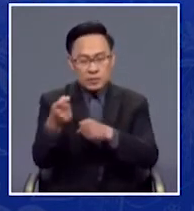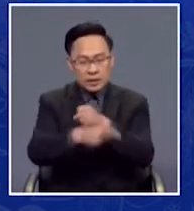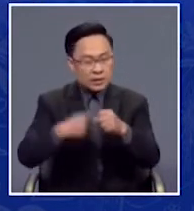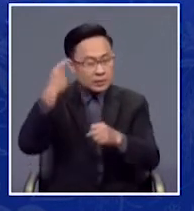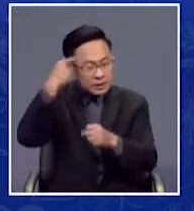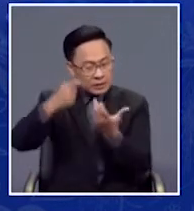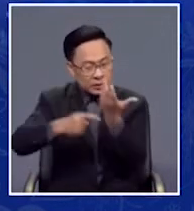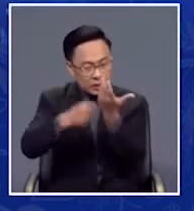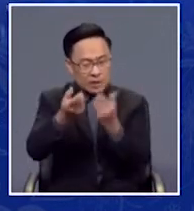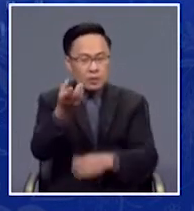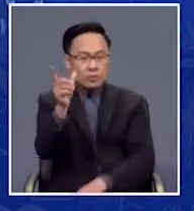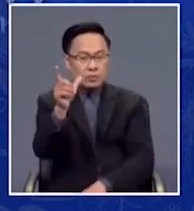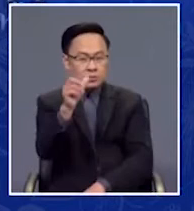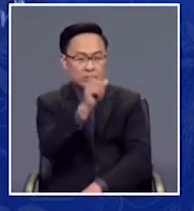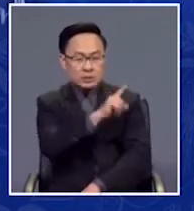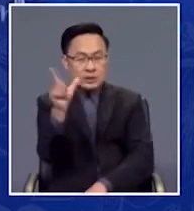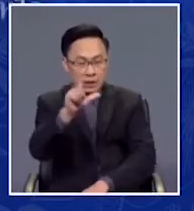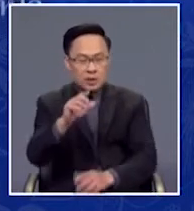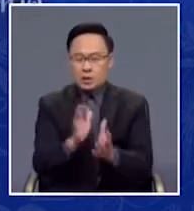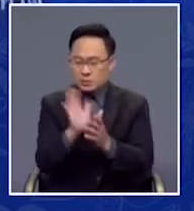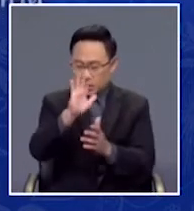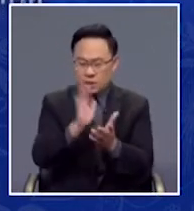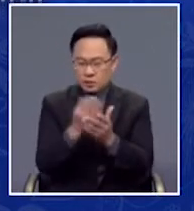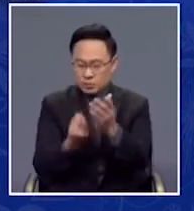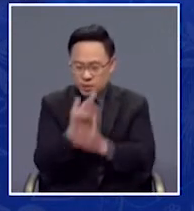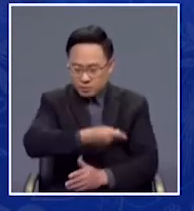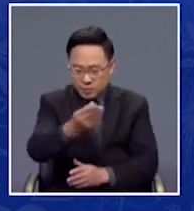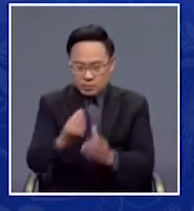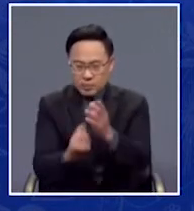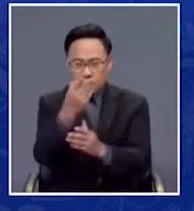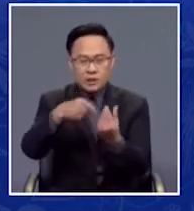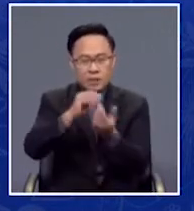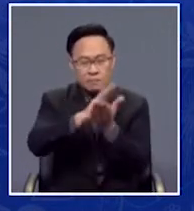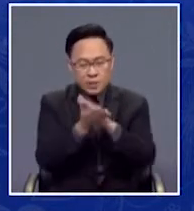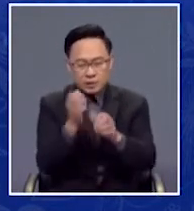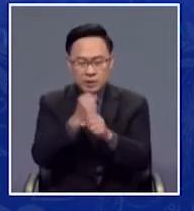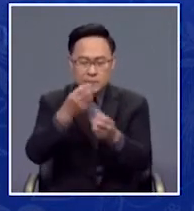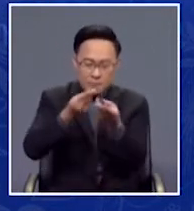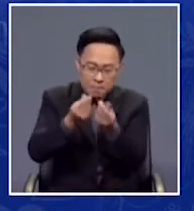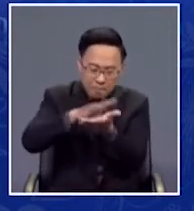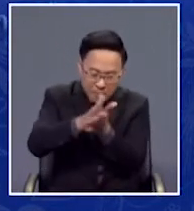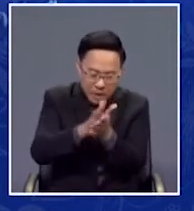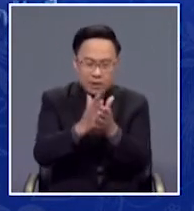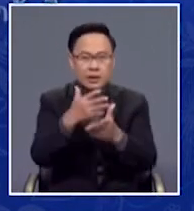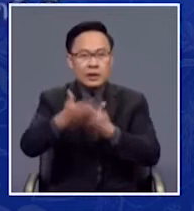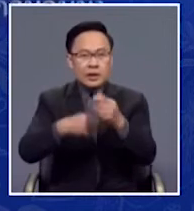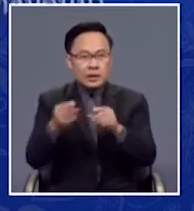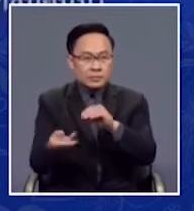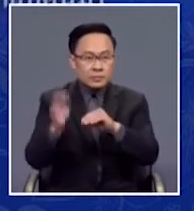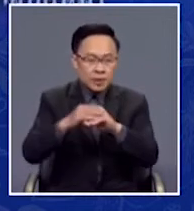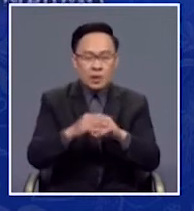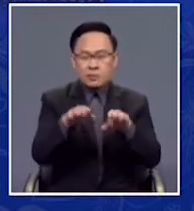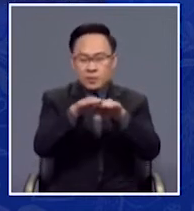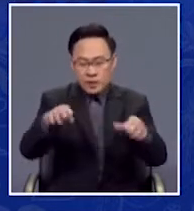เปลือกมีทางเลือกขายพันธุ์ข้าวข้าวข้าวสารช่วยแปรรูปทำเป็นแป้งจำหน่ายกันมีมาตรฐาน